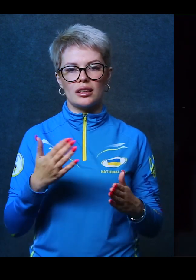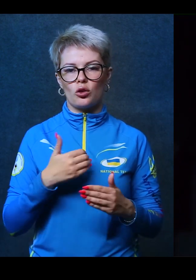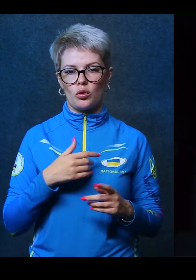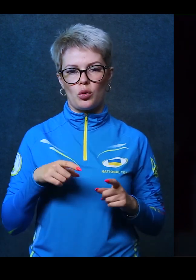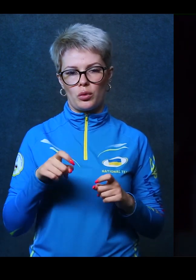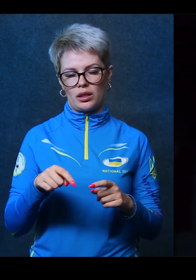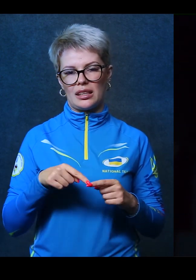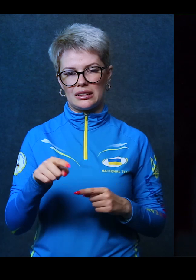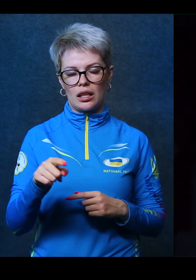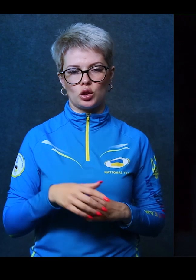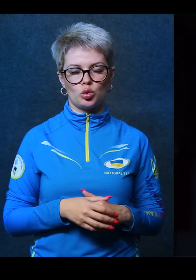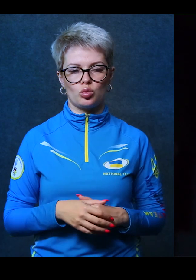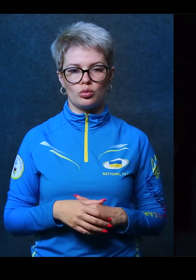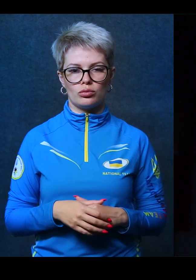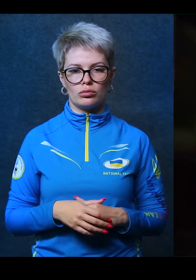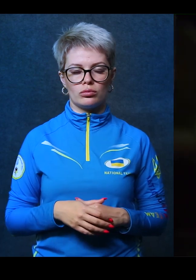би пробігати дистанцію?